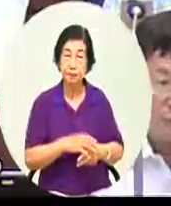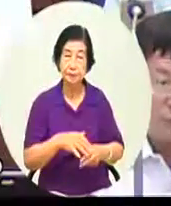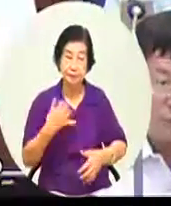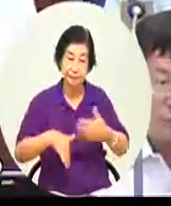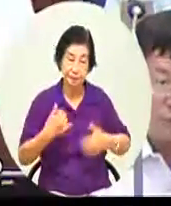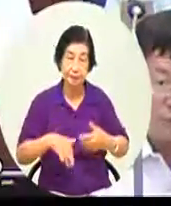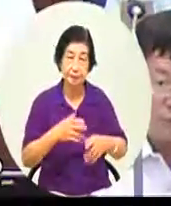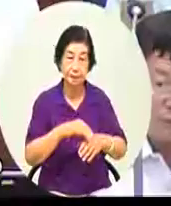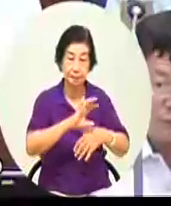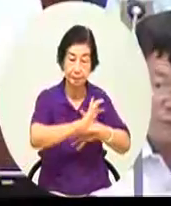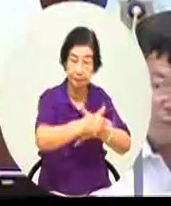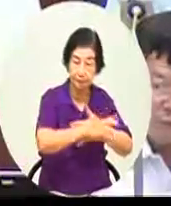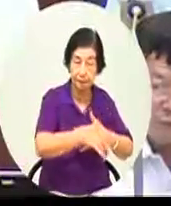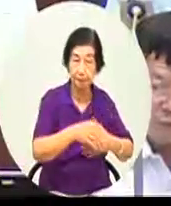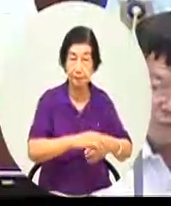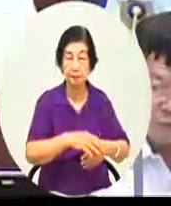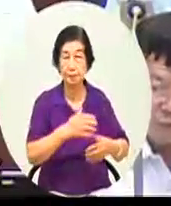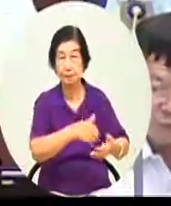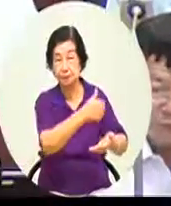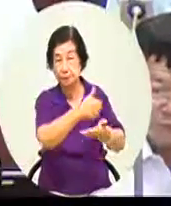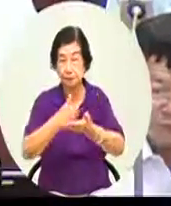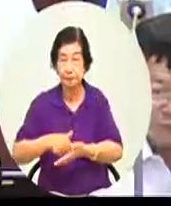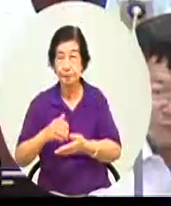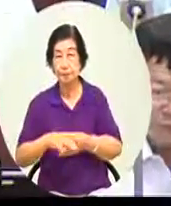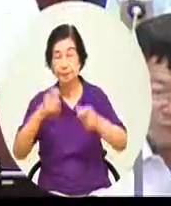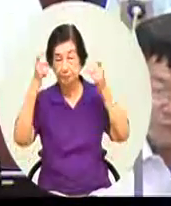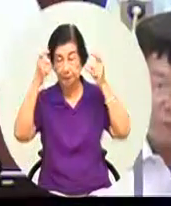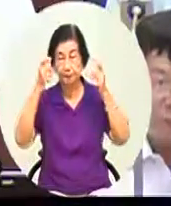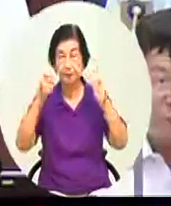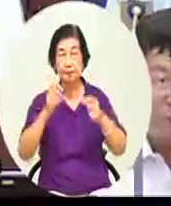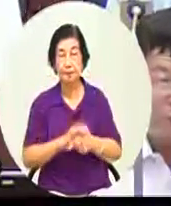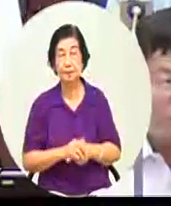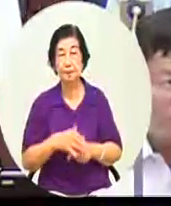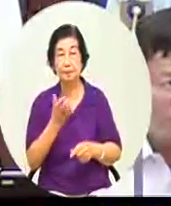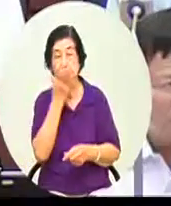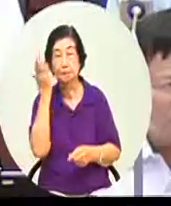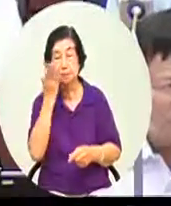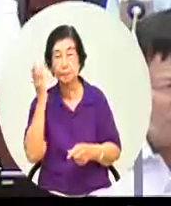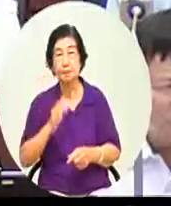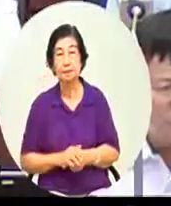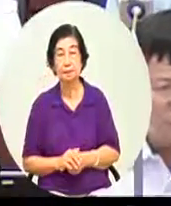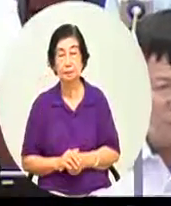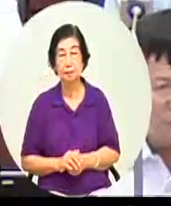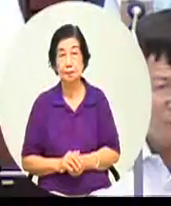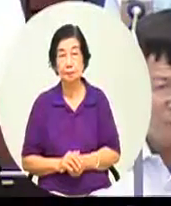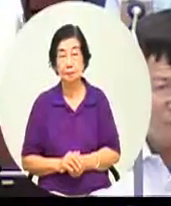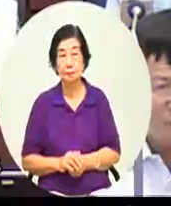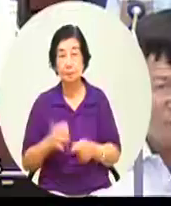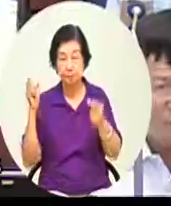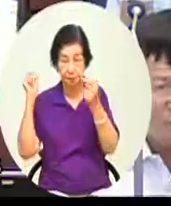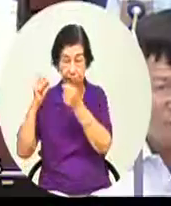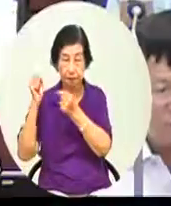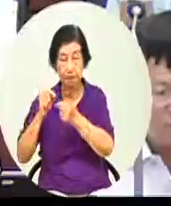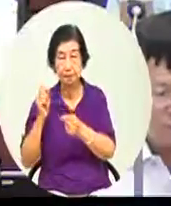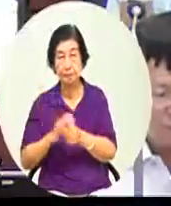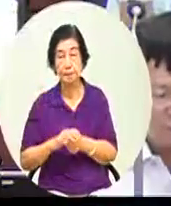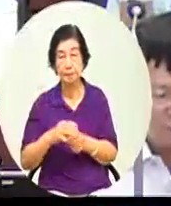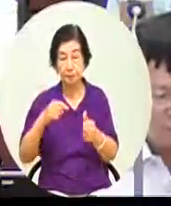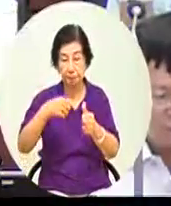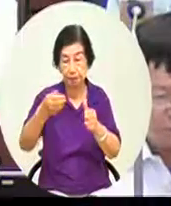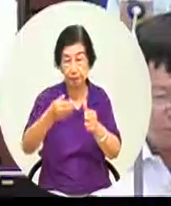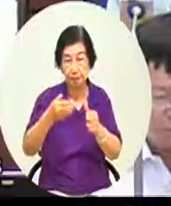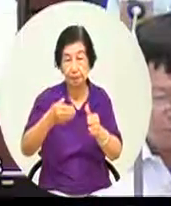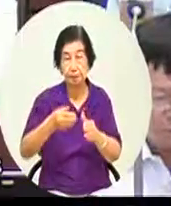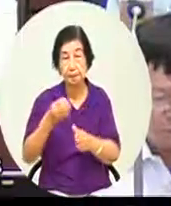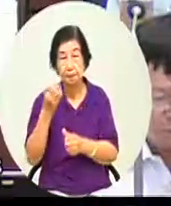客来到高雄。所以对于这个大陆的客人的这个部分呢，哈，我想最近我也跟交通部观光局有一些讨论。那如果